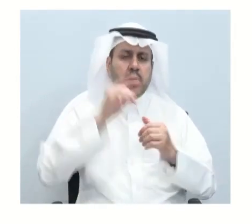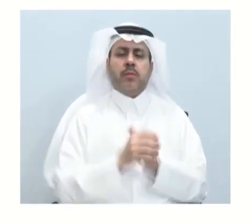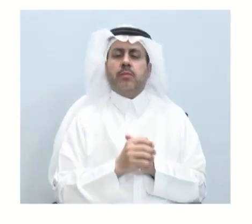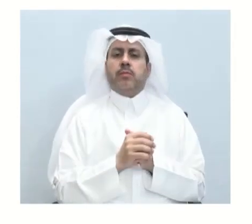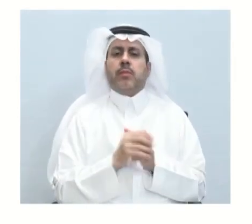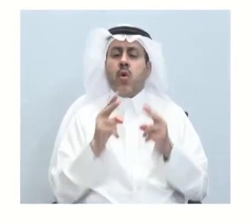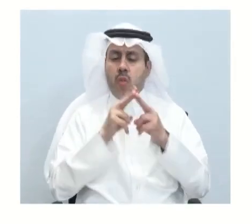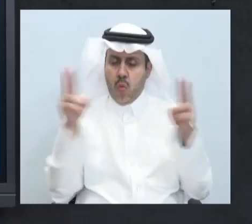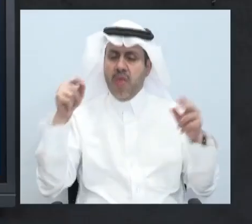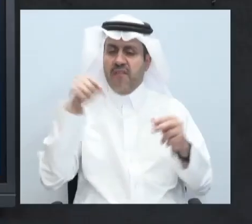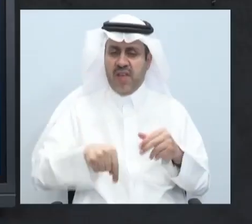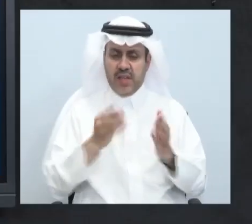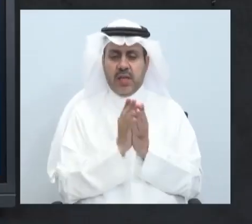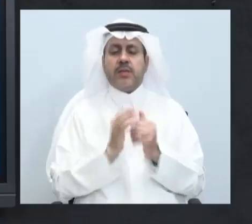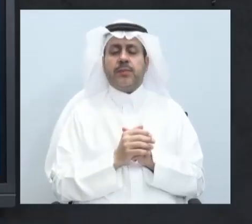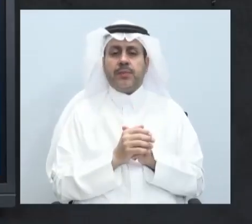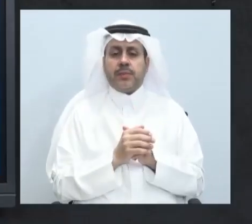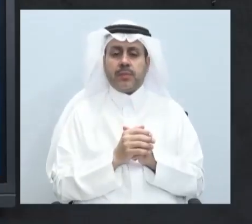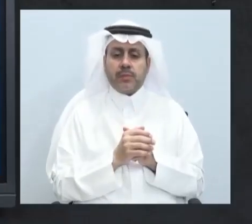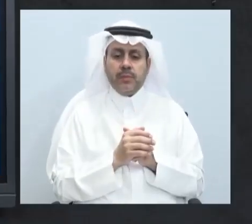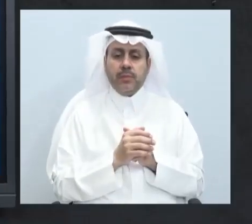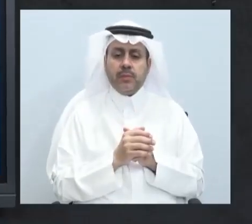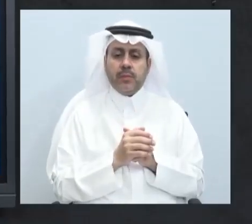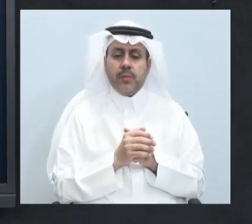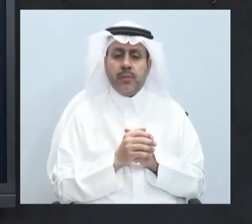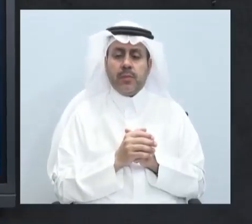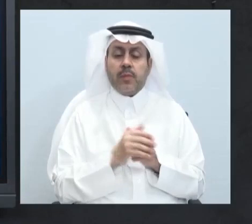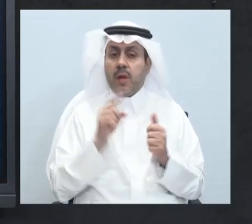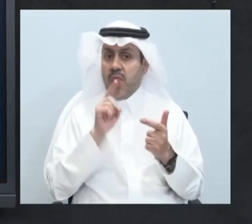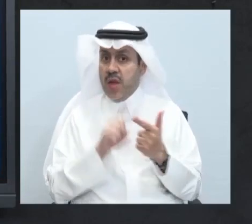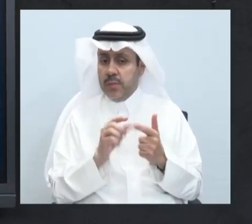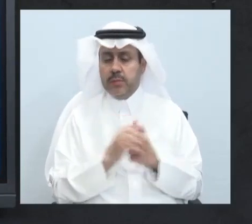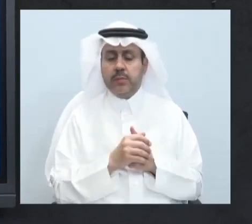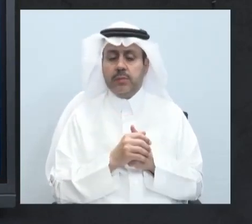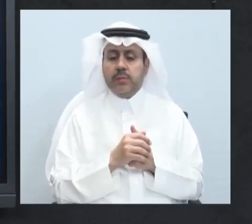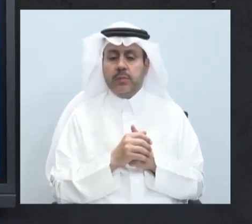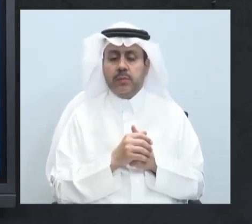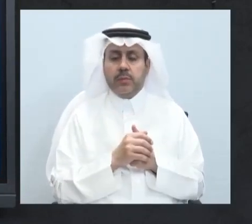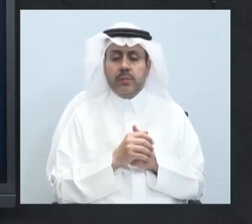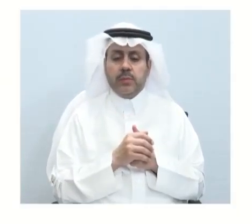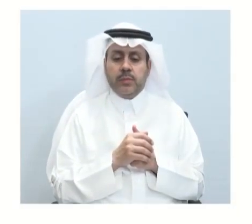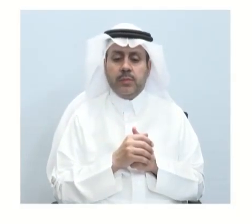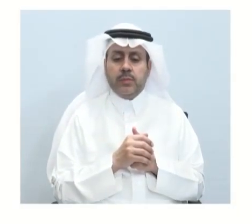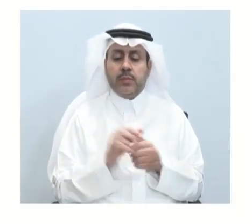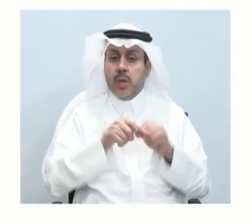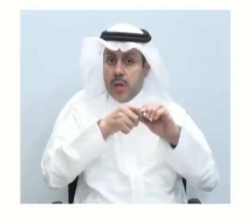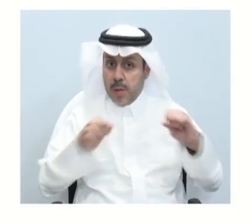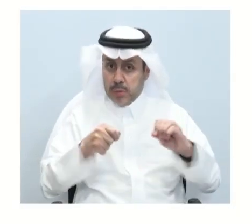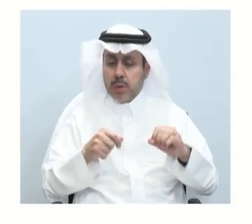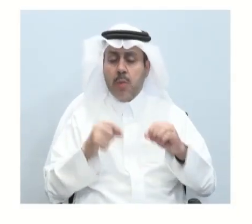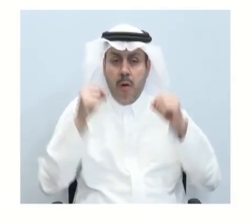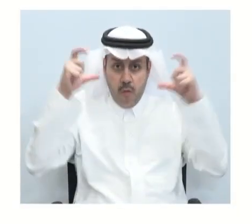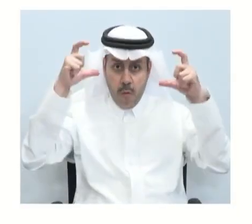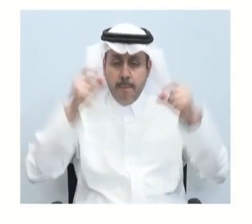اننا نعرف ان هذا خلاف للمنهج الصحيح الامر الثاني ربط مفهوم